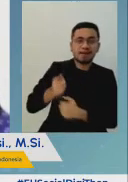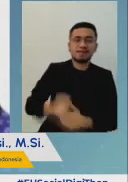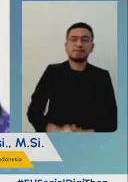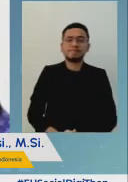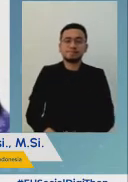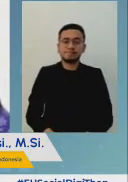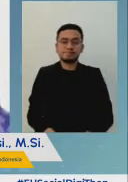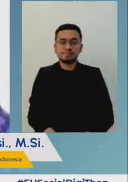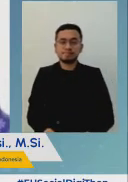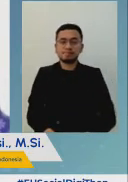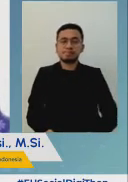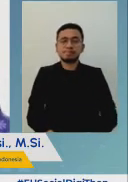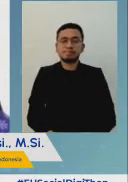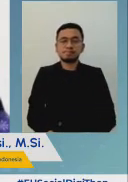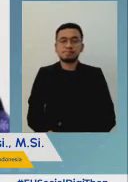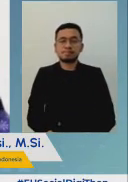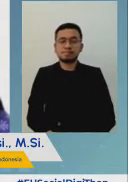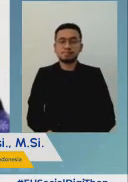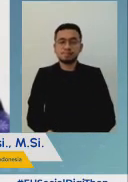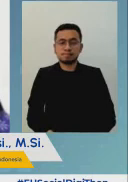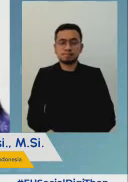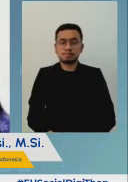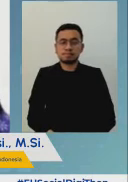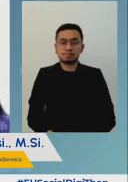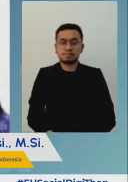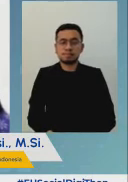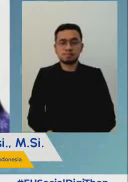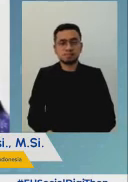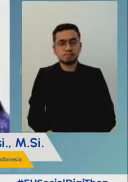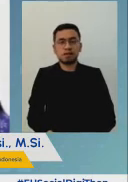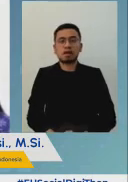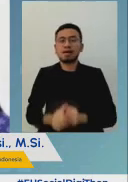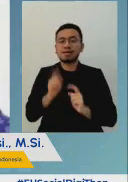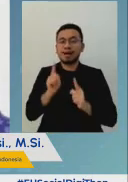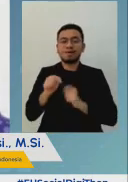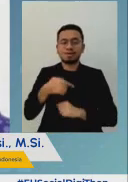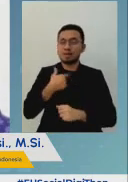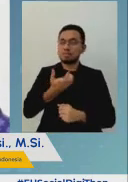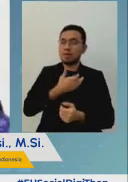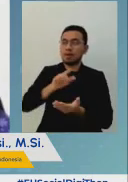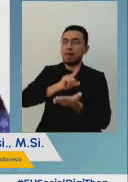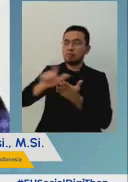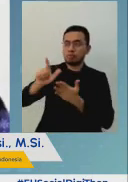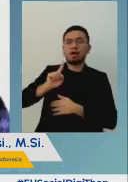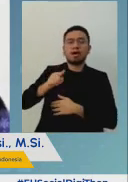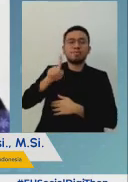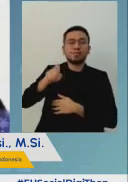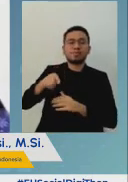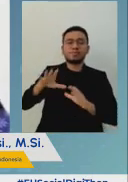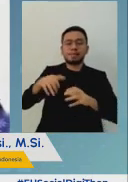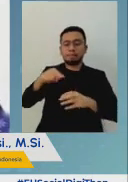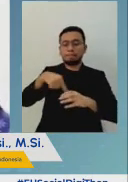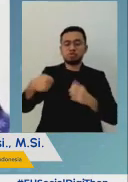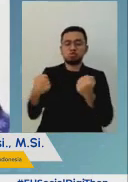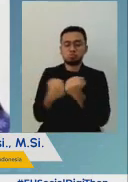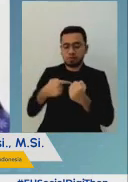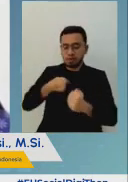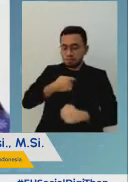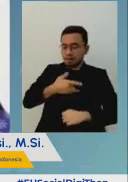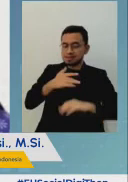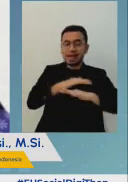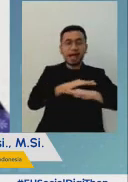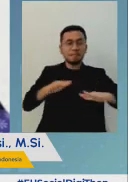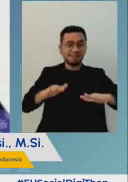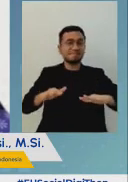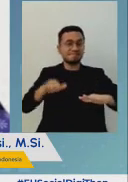harus menindak ini ya itu akan menjadi lebih aman gitu buat kita sendiri gitu ya. Tapi memang tentunya kita perlu menjaga